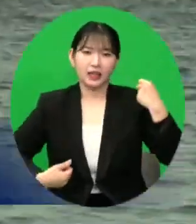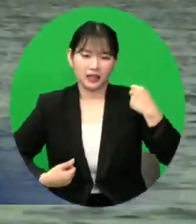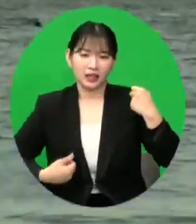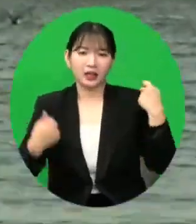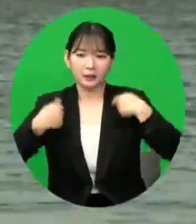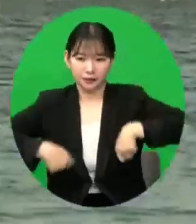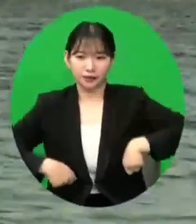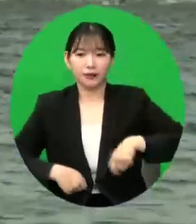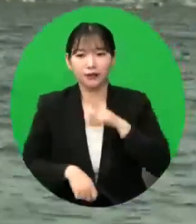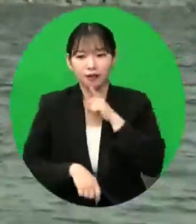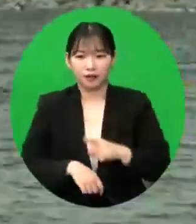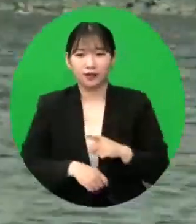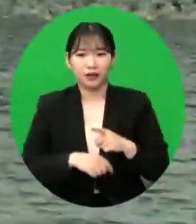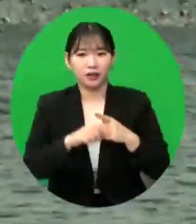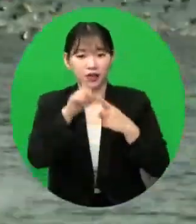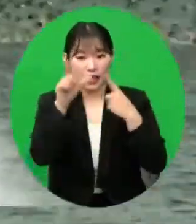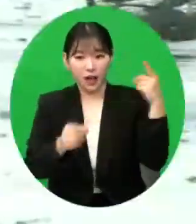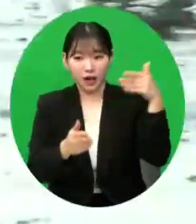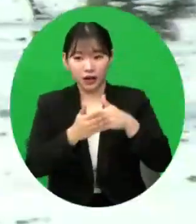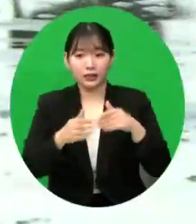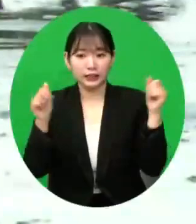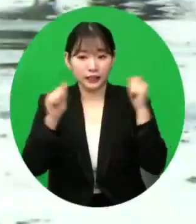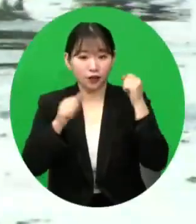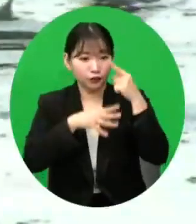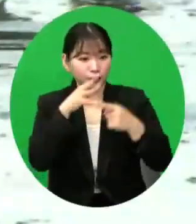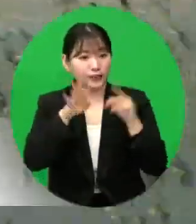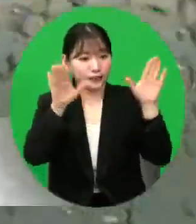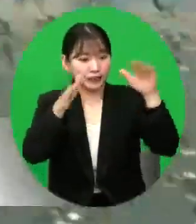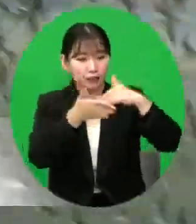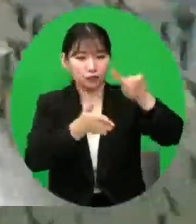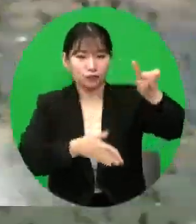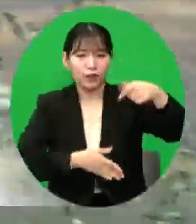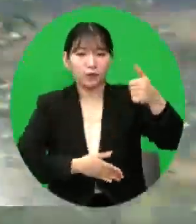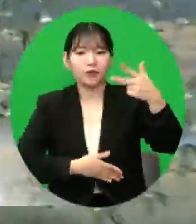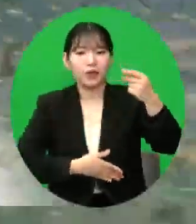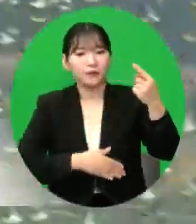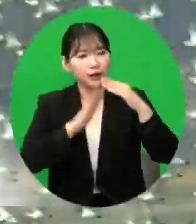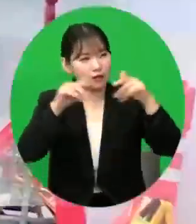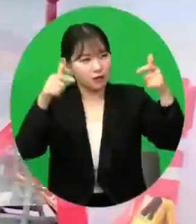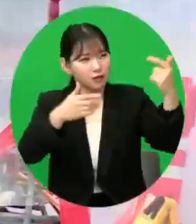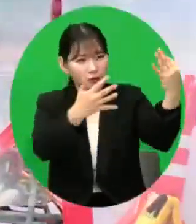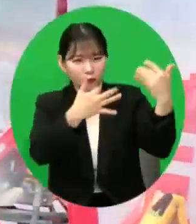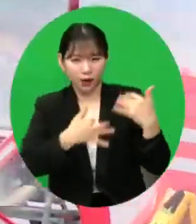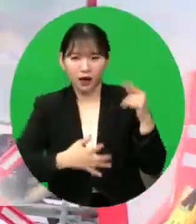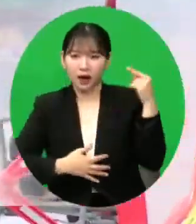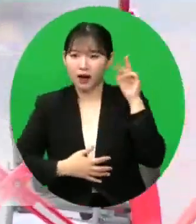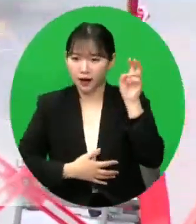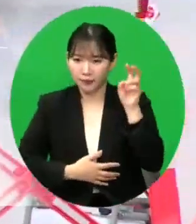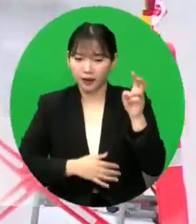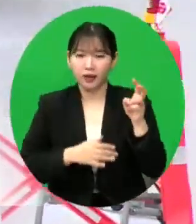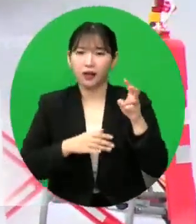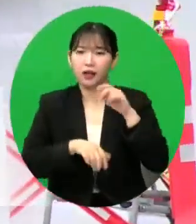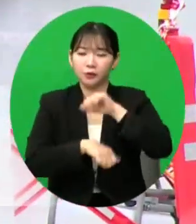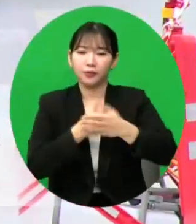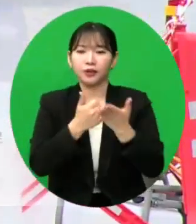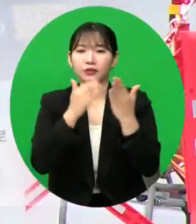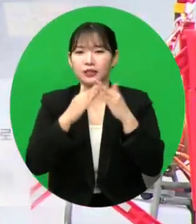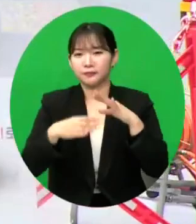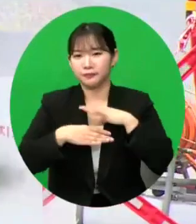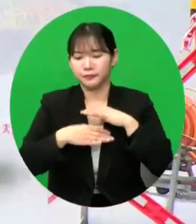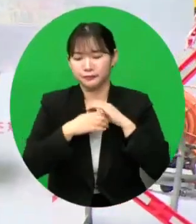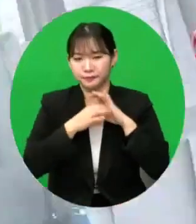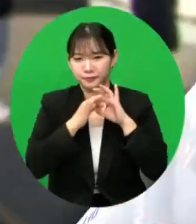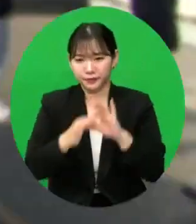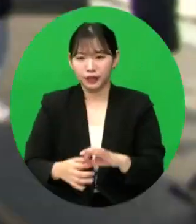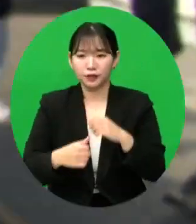입어해요. 다음 달까지 겨울철새 157만여 마리가 전남을 찾을 것으로 예상되면서 축산 농가의 긴장감은 더욱 커지고